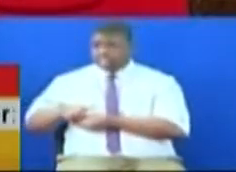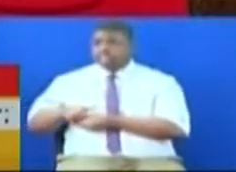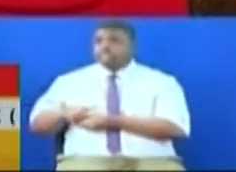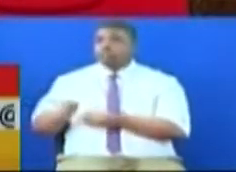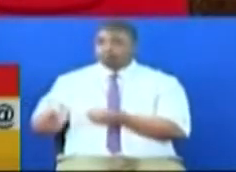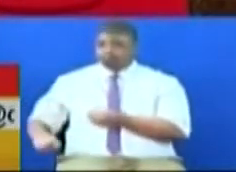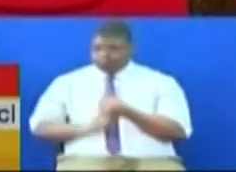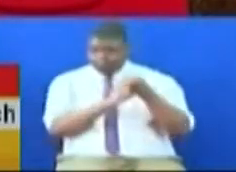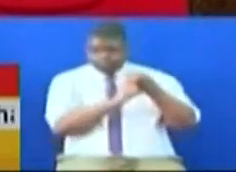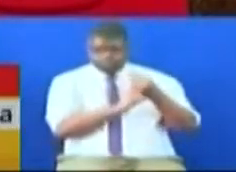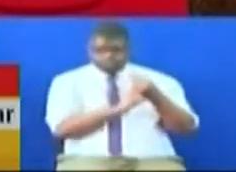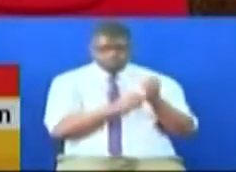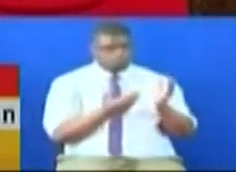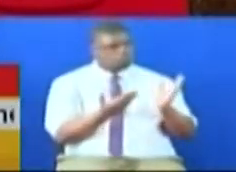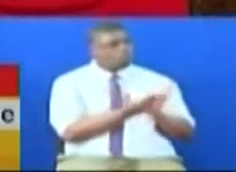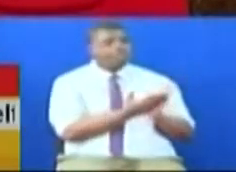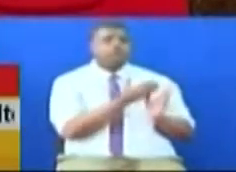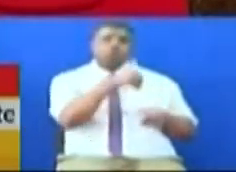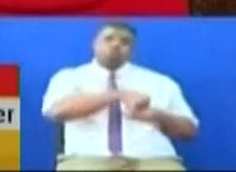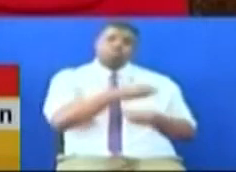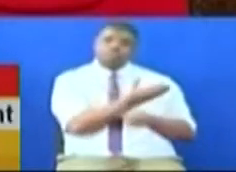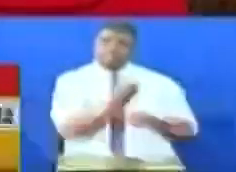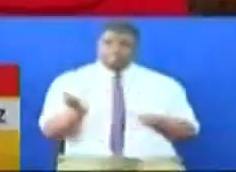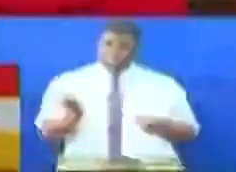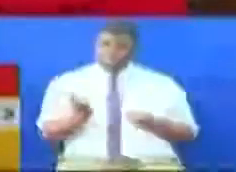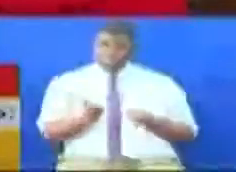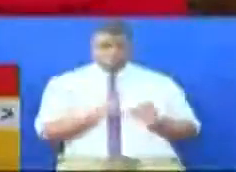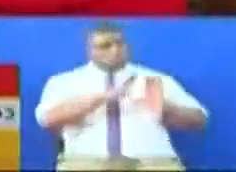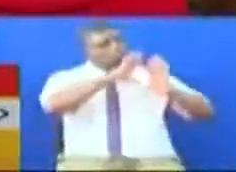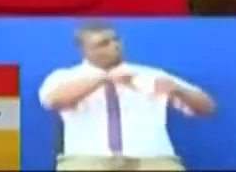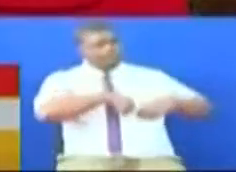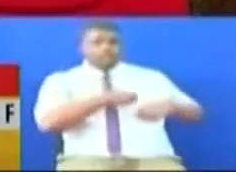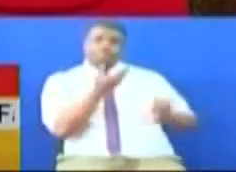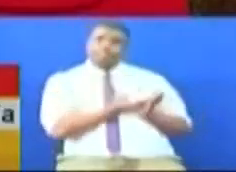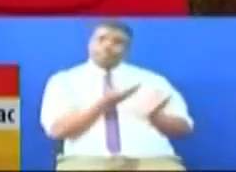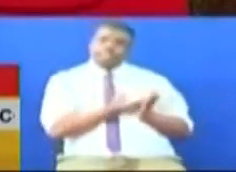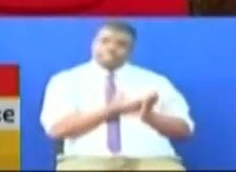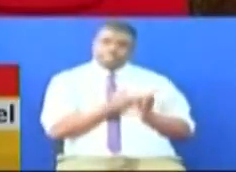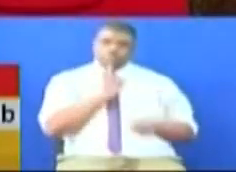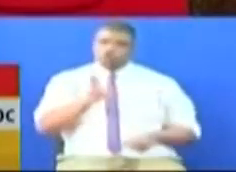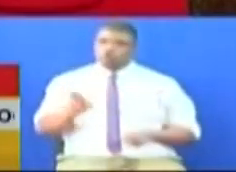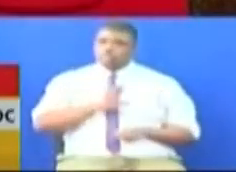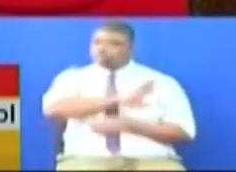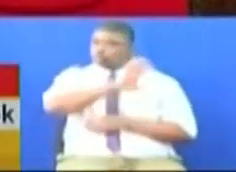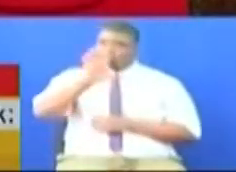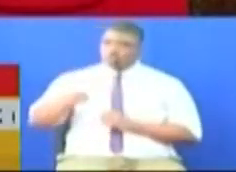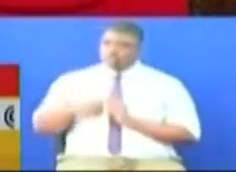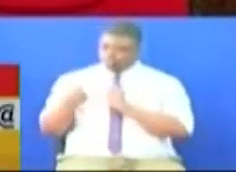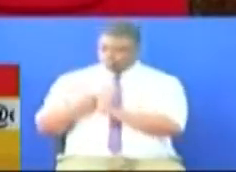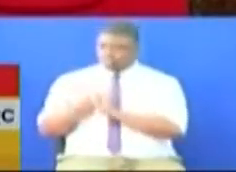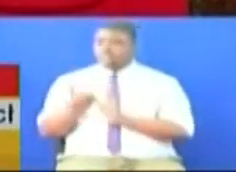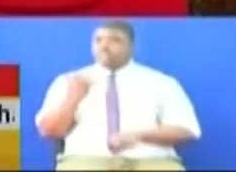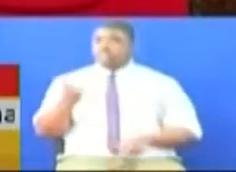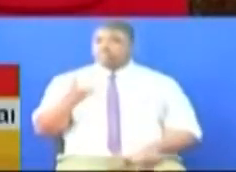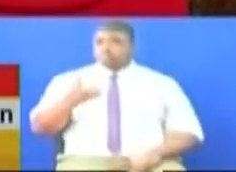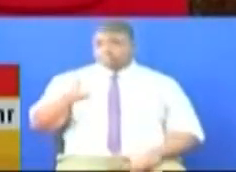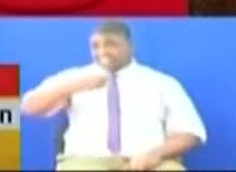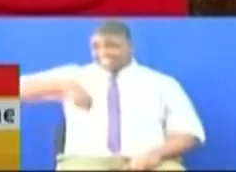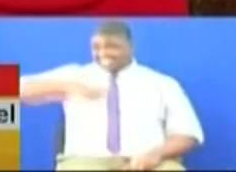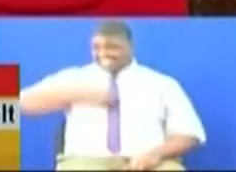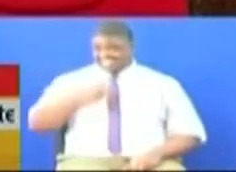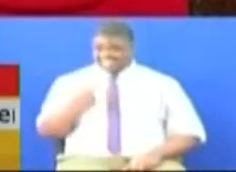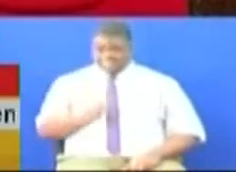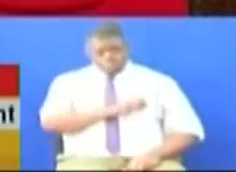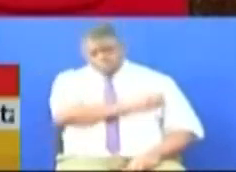wengine wakubaliane na mapendekezo ambayo tumeyatoa katika hoja zote 15 ambazo sisi imetuchukua muda